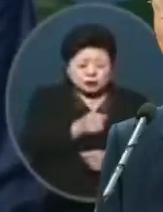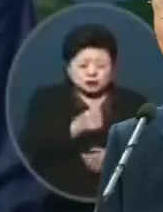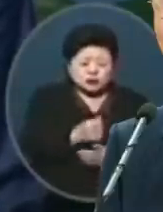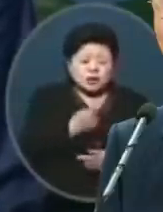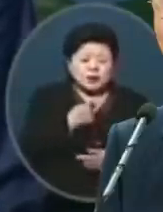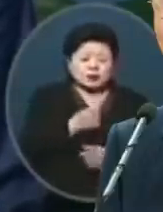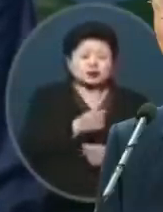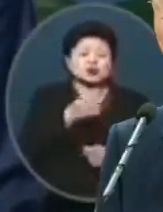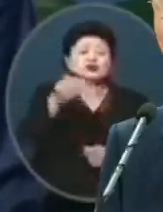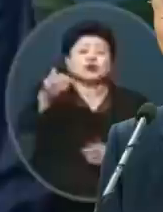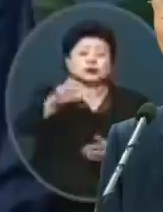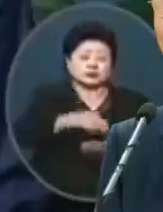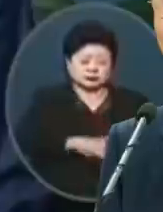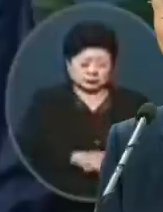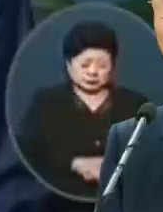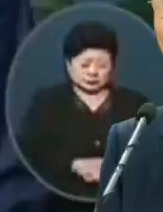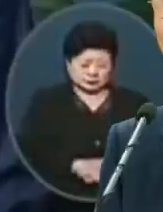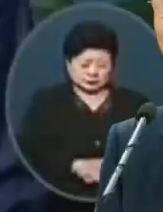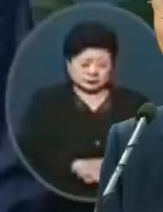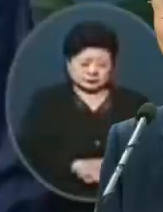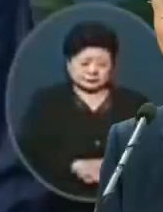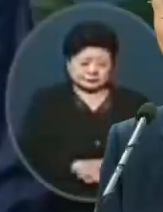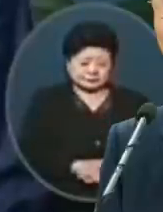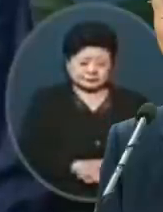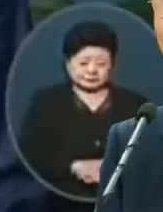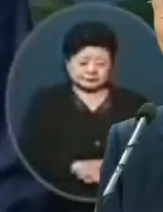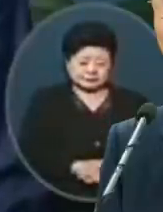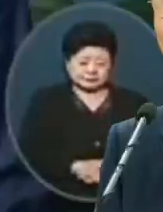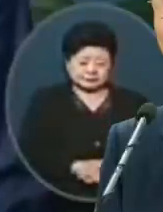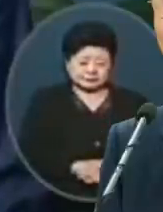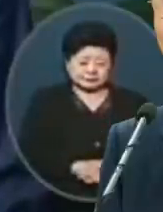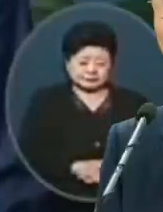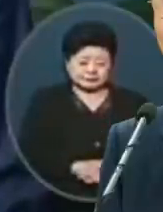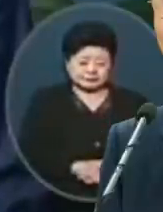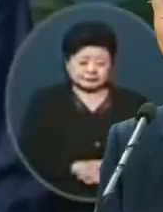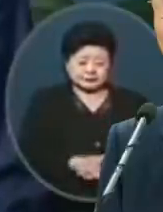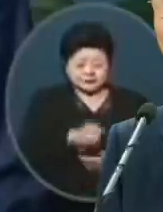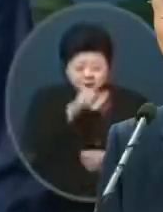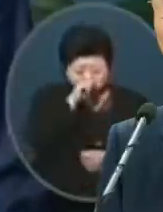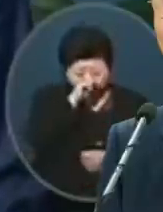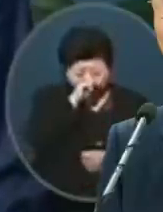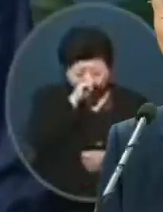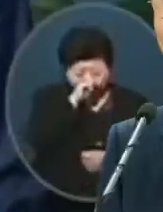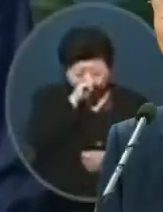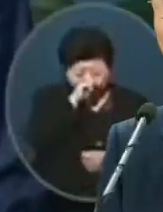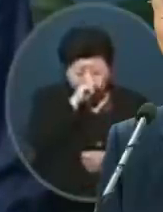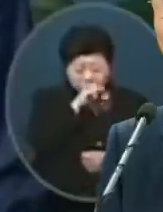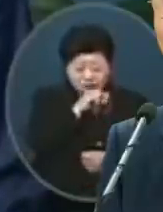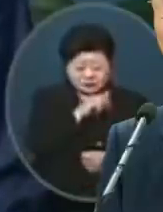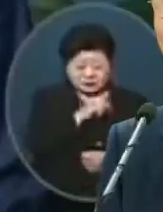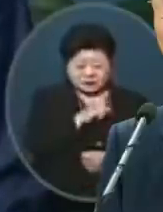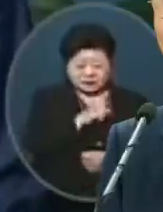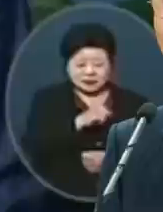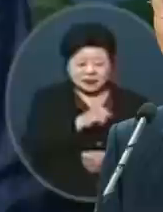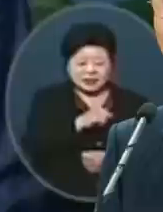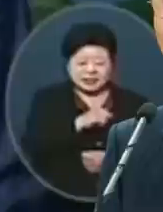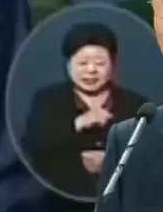죄를 짓고 회개하면 용서해 줘라. 그렇다고 좋다고 나가서